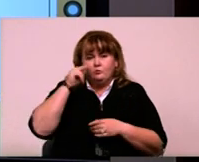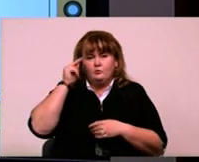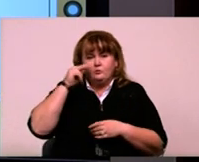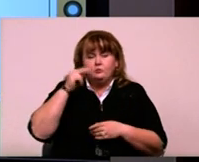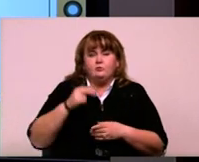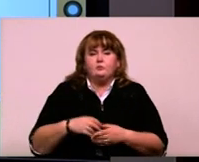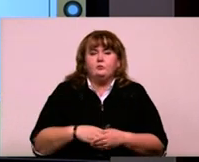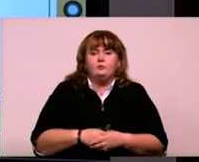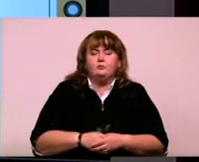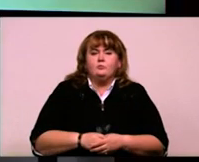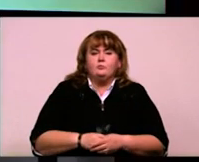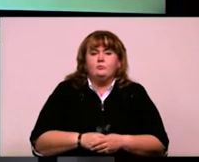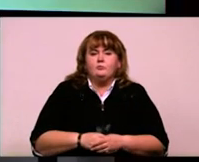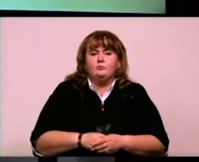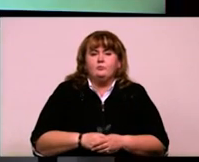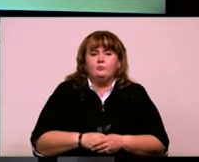нашем уроке.